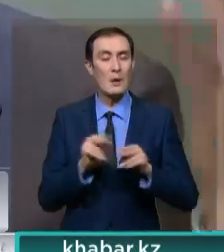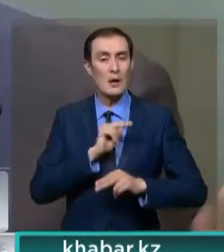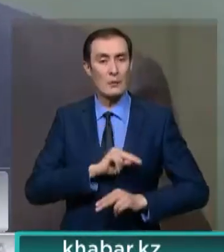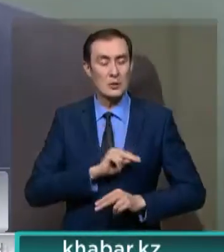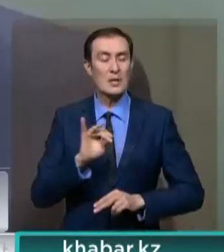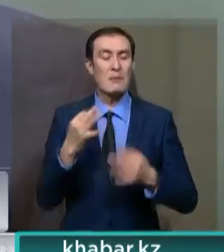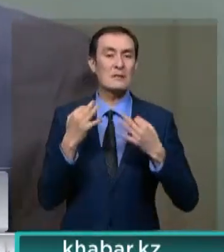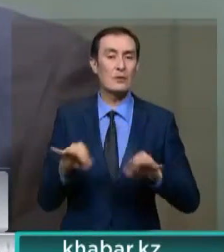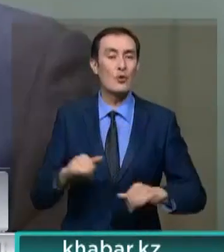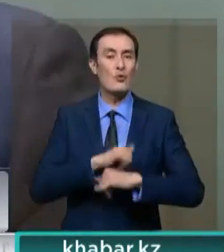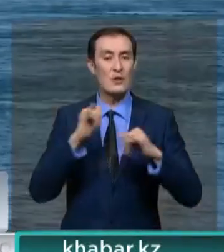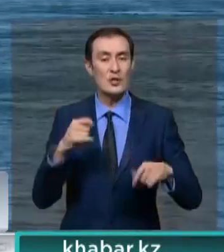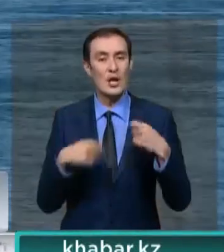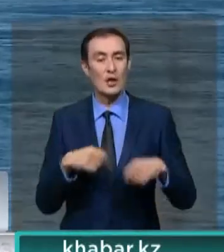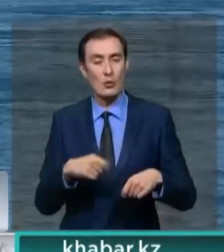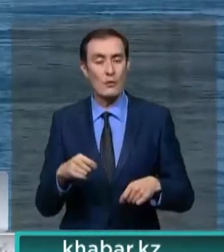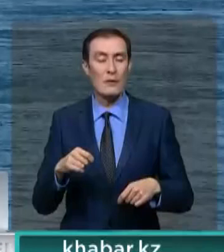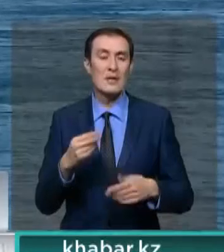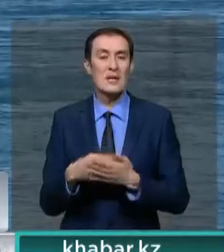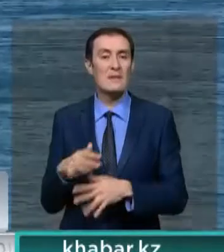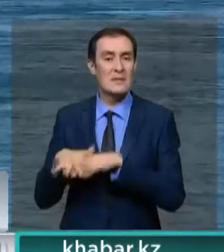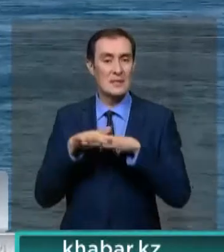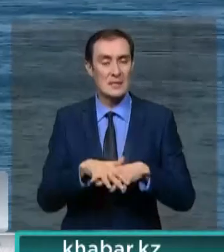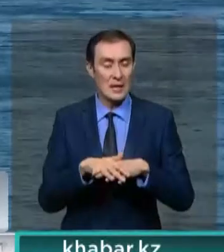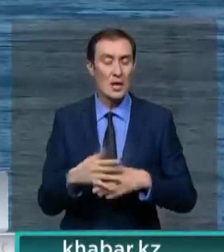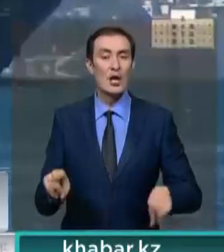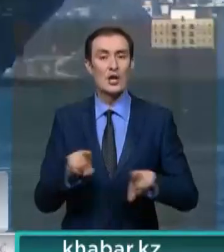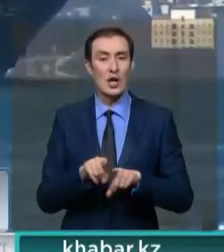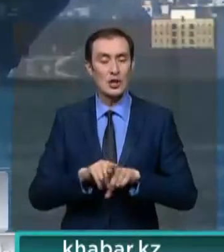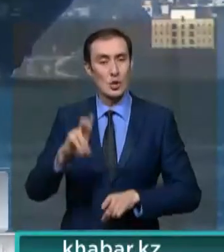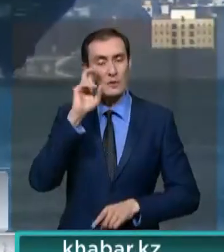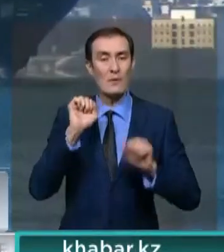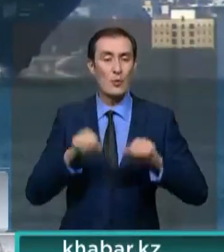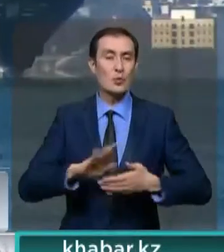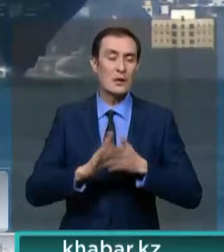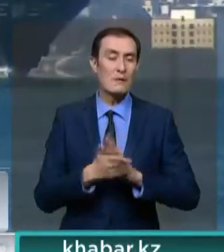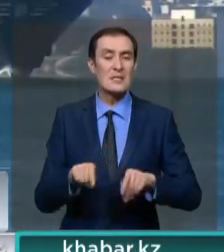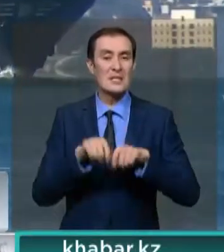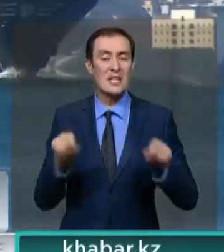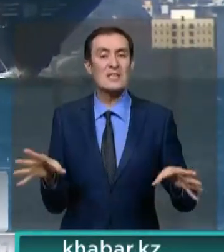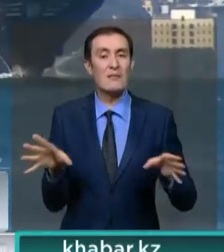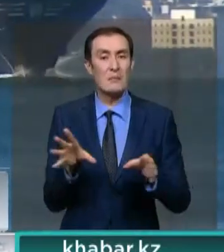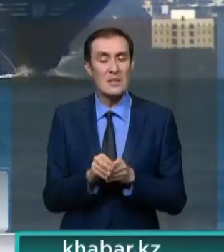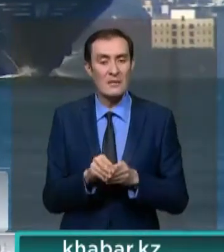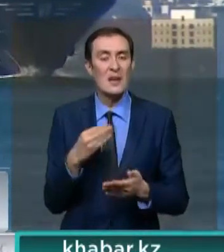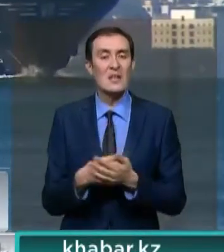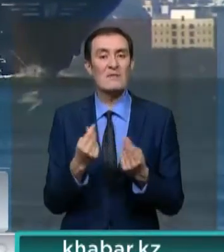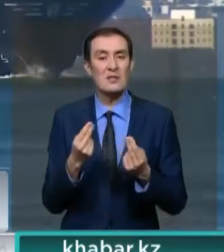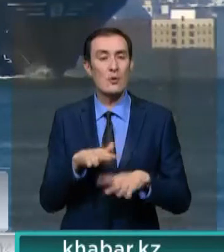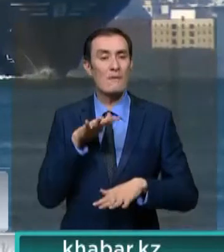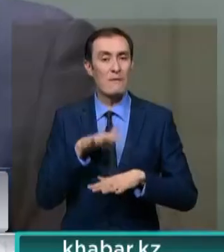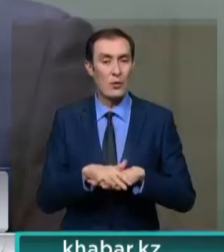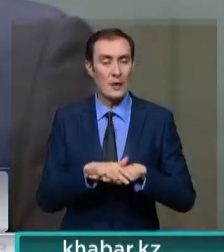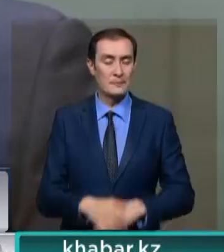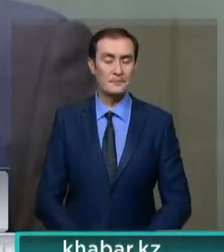взаимоотношениям и позволит увеличить товарооборот и инвестиции. Также страны могут договориться о создании совместного инвестиционного